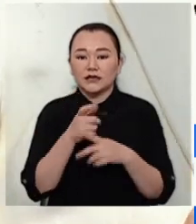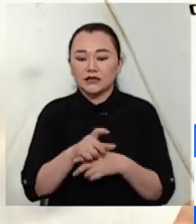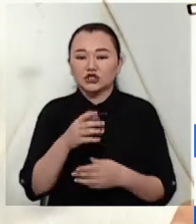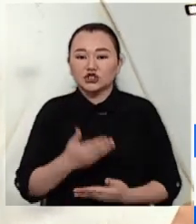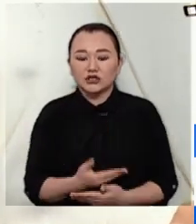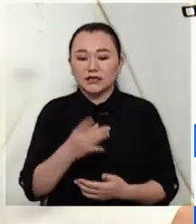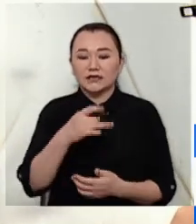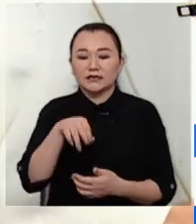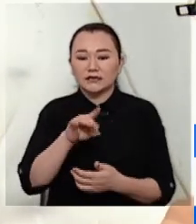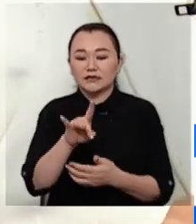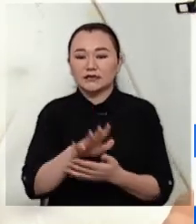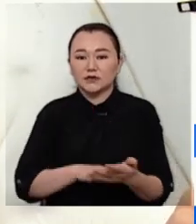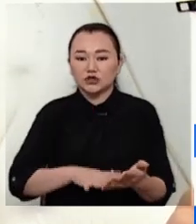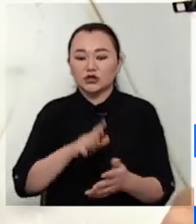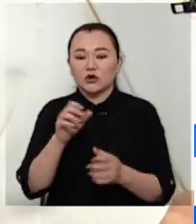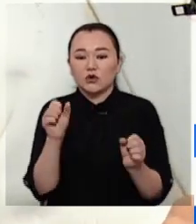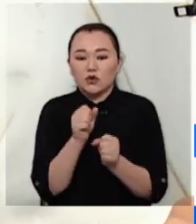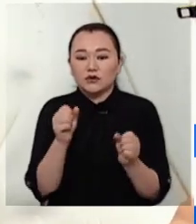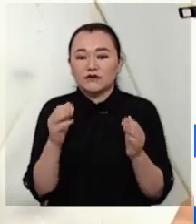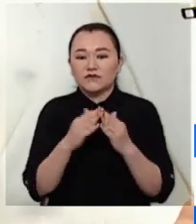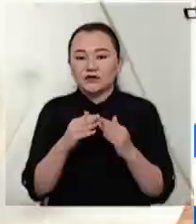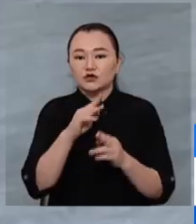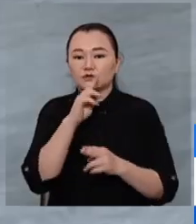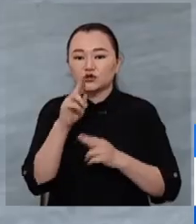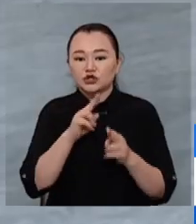Ридера продолжают жаловаться на холод в квартирах.